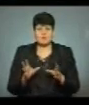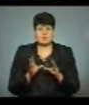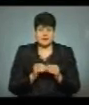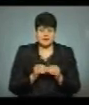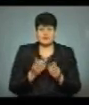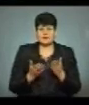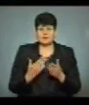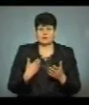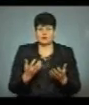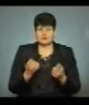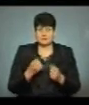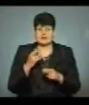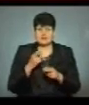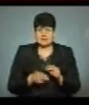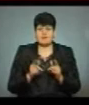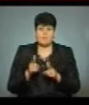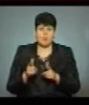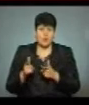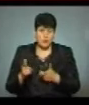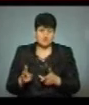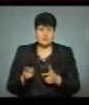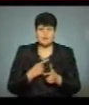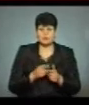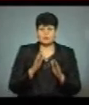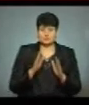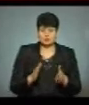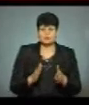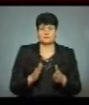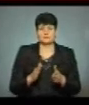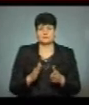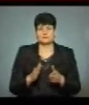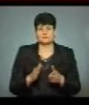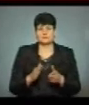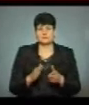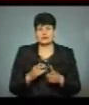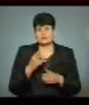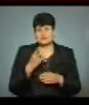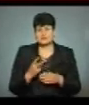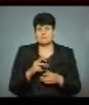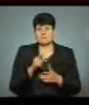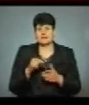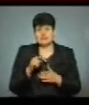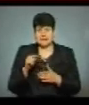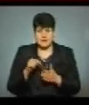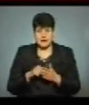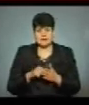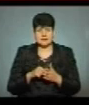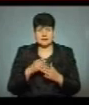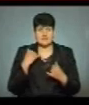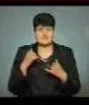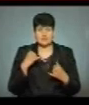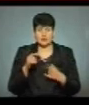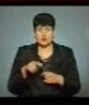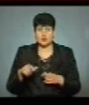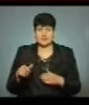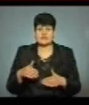якщо ми отримуємо кінцеве погодження, або будемо також реагувати на запитання та відгуки людей,